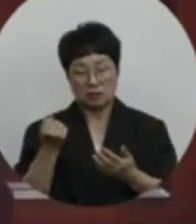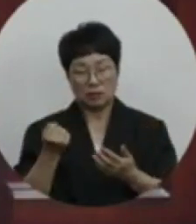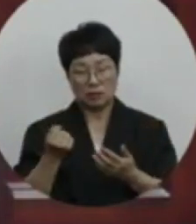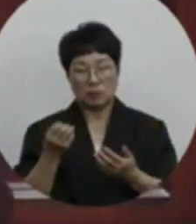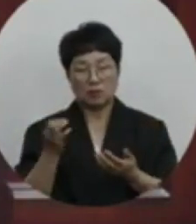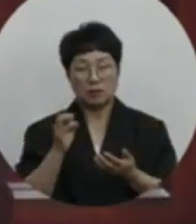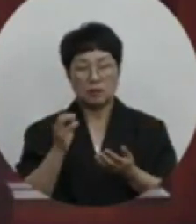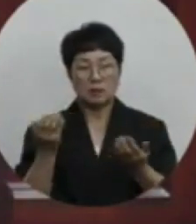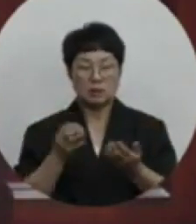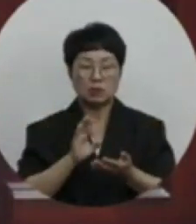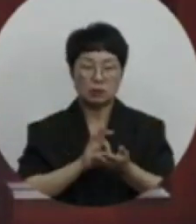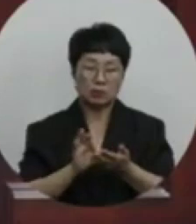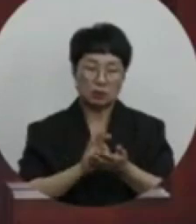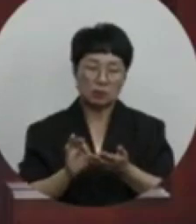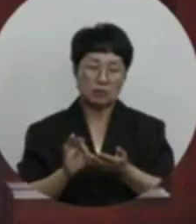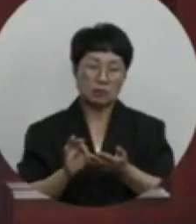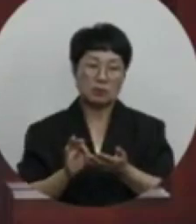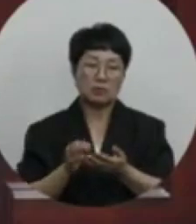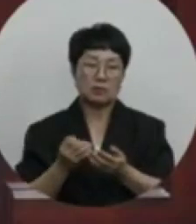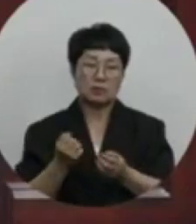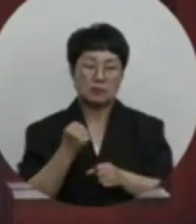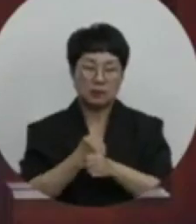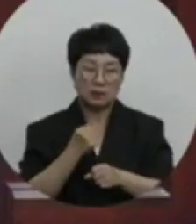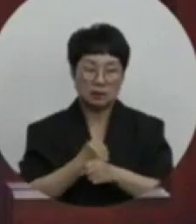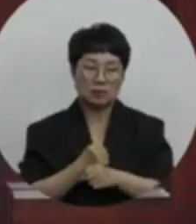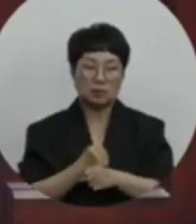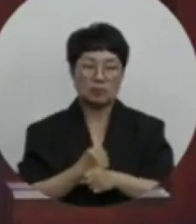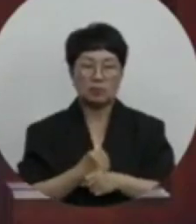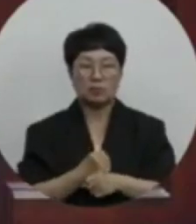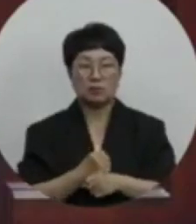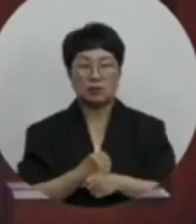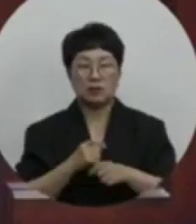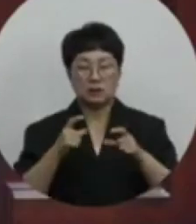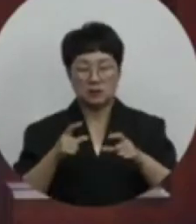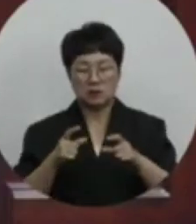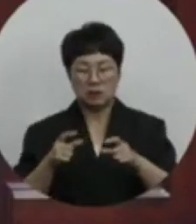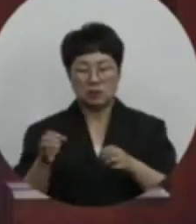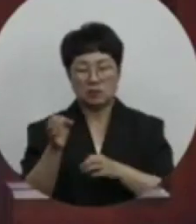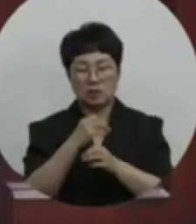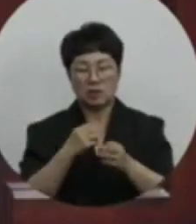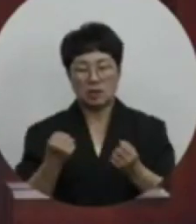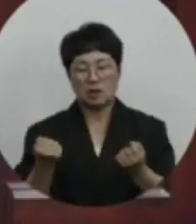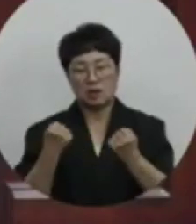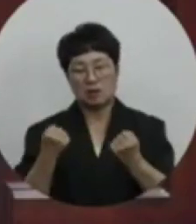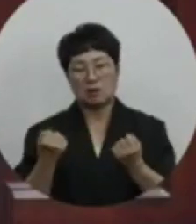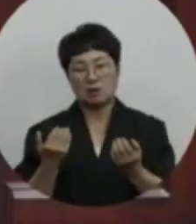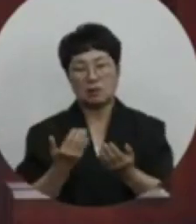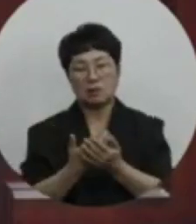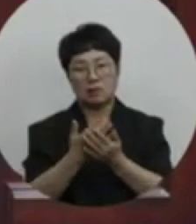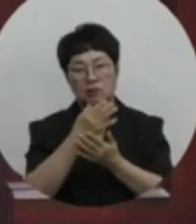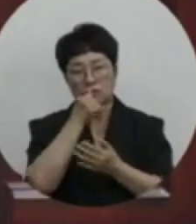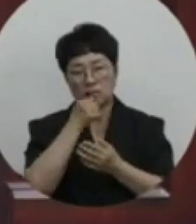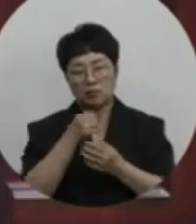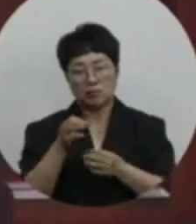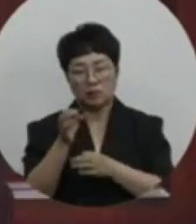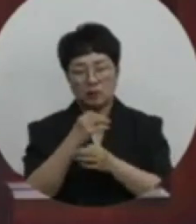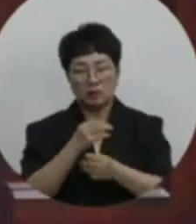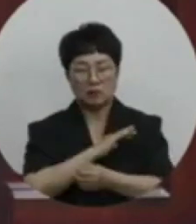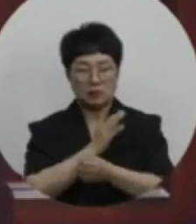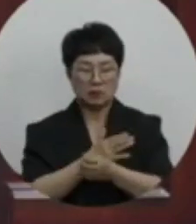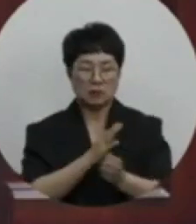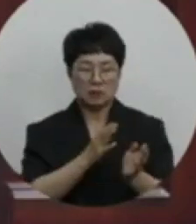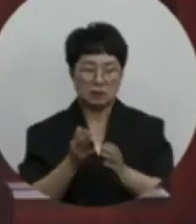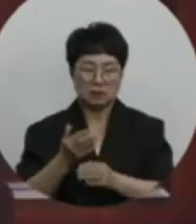근로소득을 창출하고 소비로 인해 지역경제에 활력을 불어넣을 수 있을 것이며, 이러한 경제적 능력을 갖춘